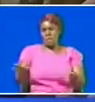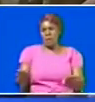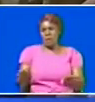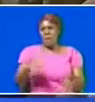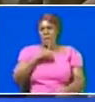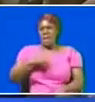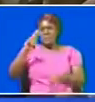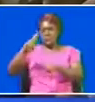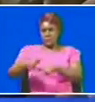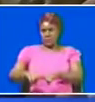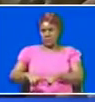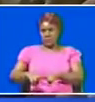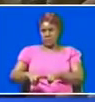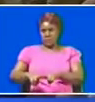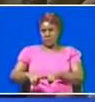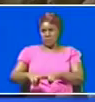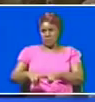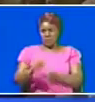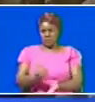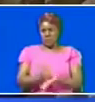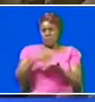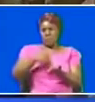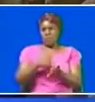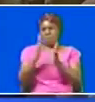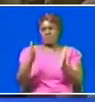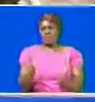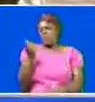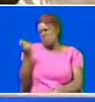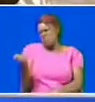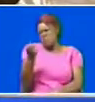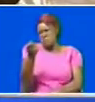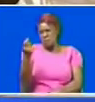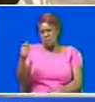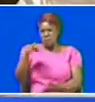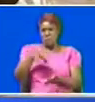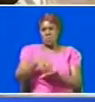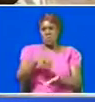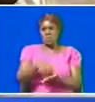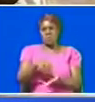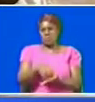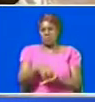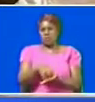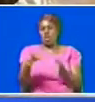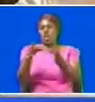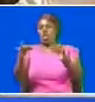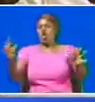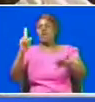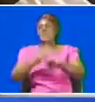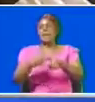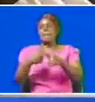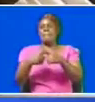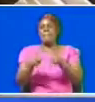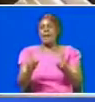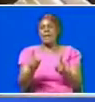Wanaobahatika kuketi hata hivyo wanajisitiri tu, madawati ni hafifu. Hali ambayo wamekuwa nayo kwa muda, ila harakati